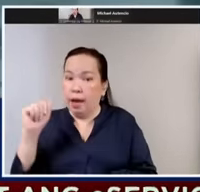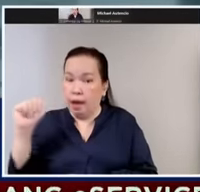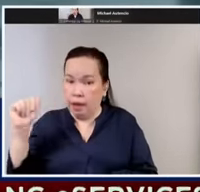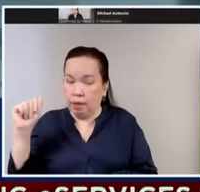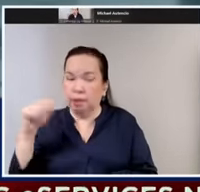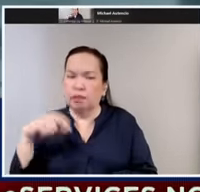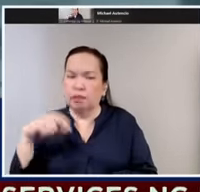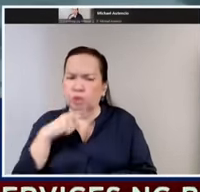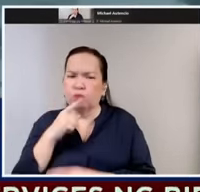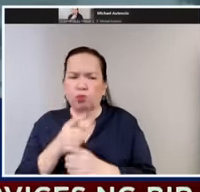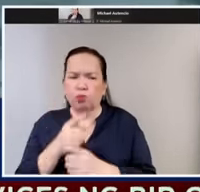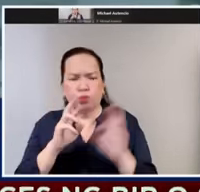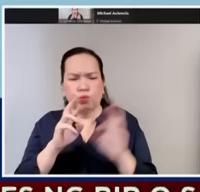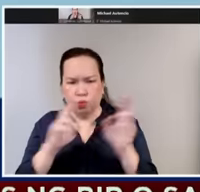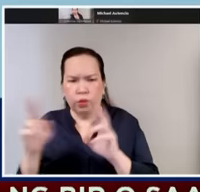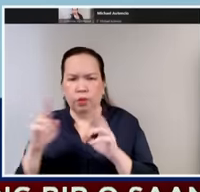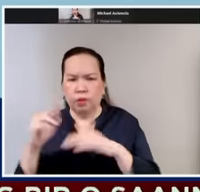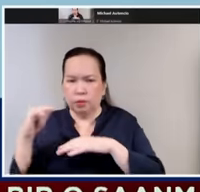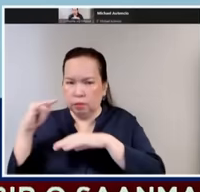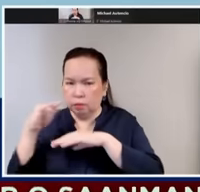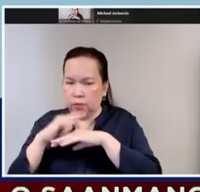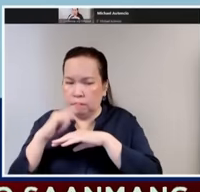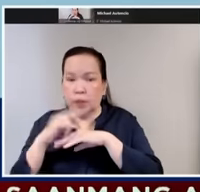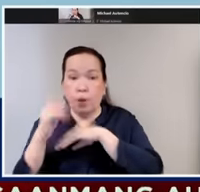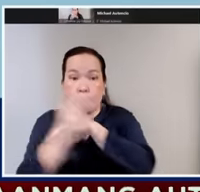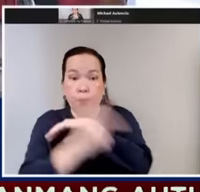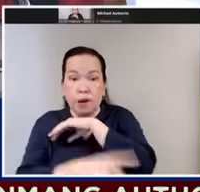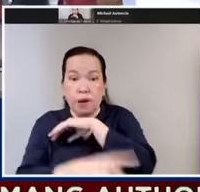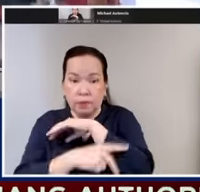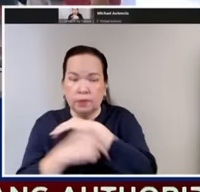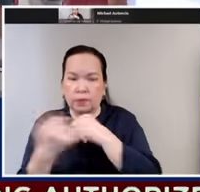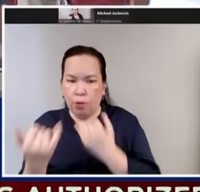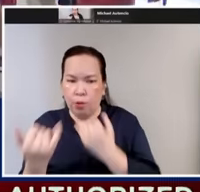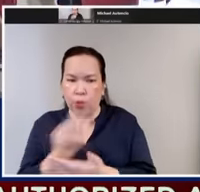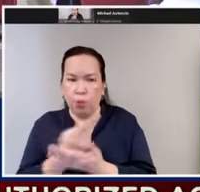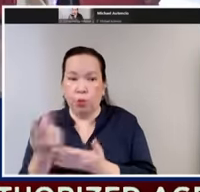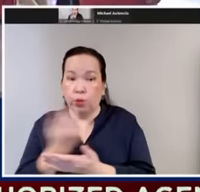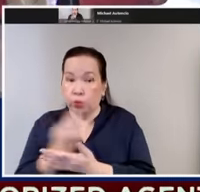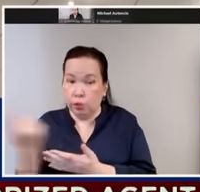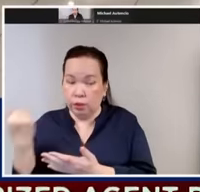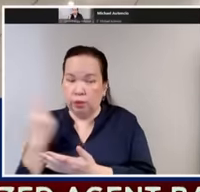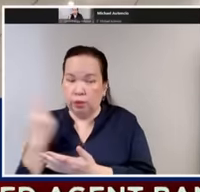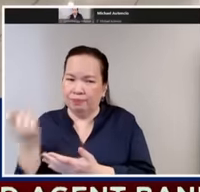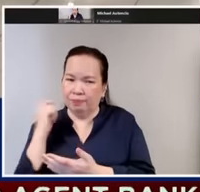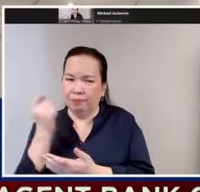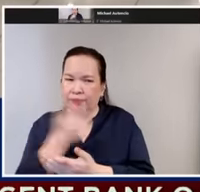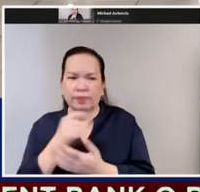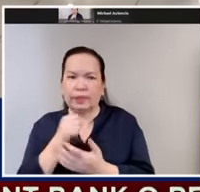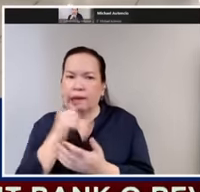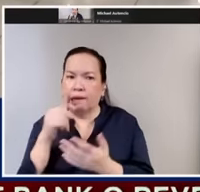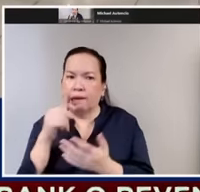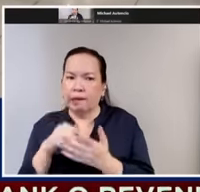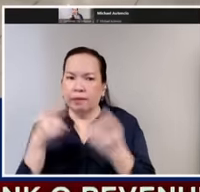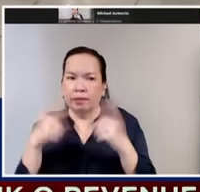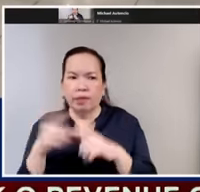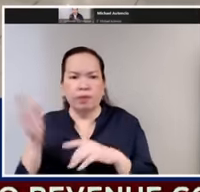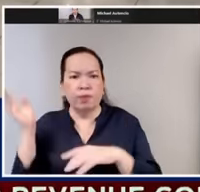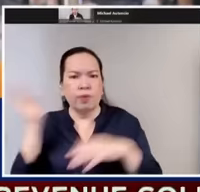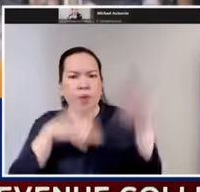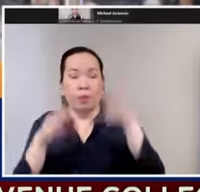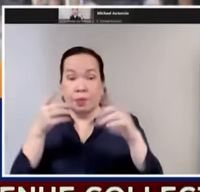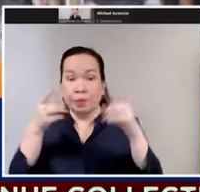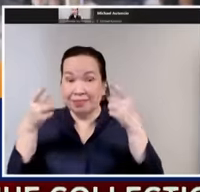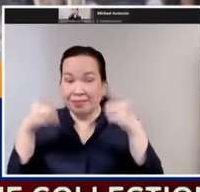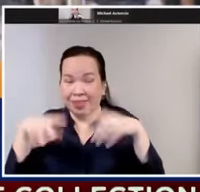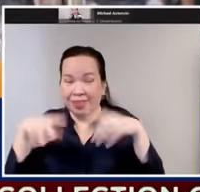rin ang mga paliparan sa mga probinsya ngayong Semana Santa. Hindi rin anya mauulit ang nangyaring issue noong January